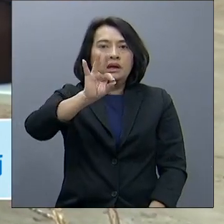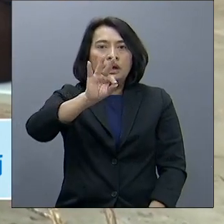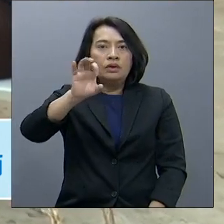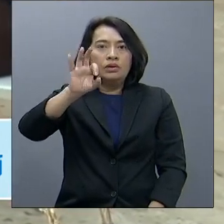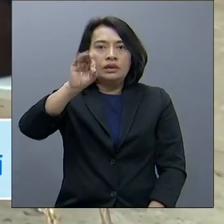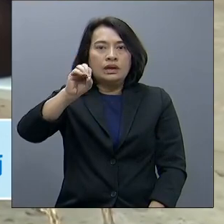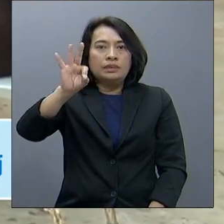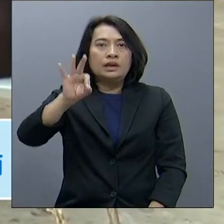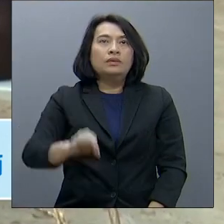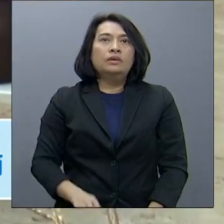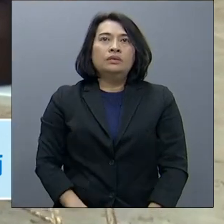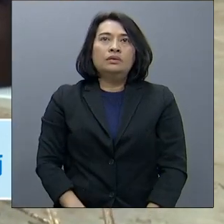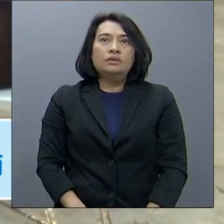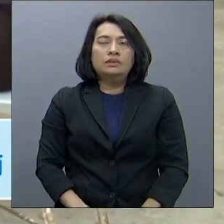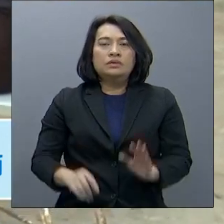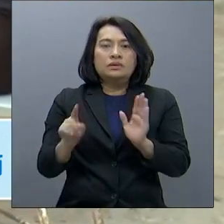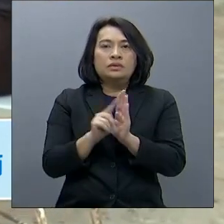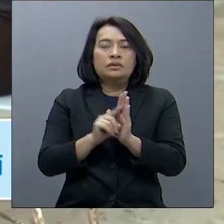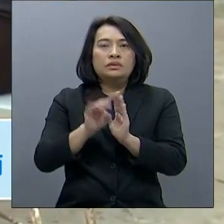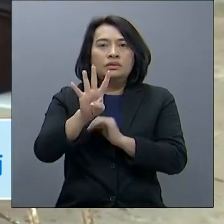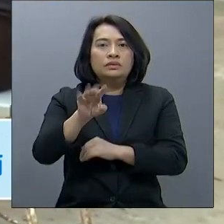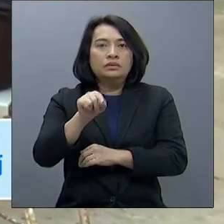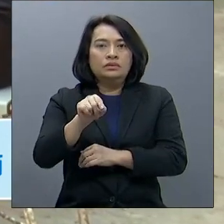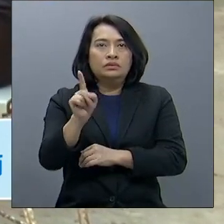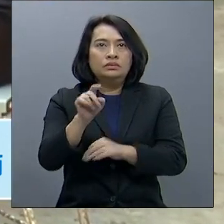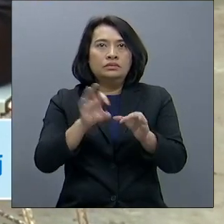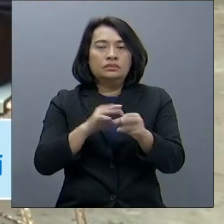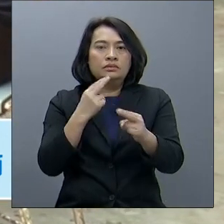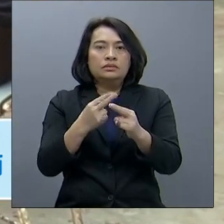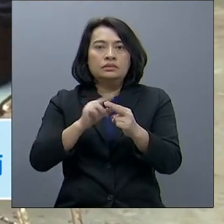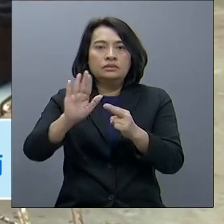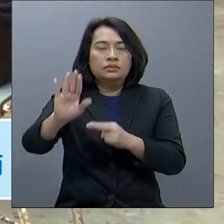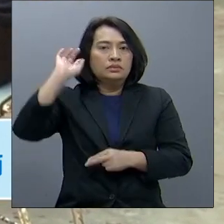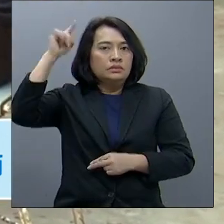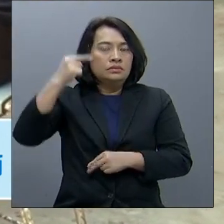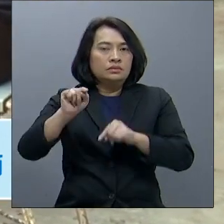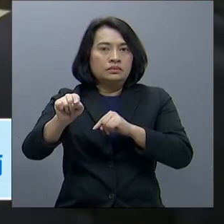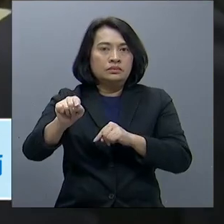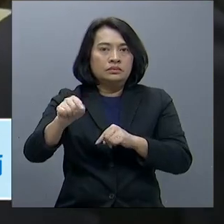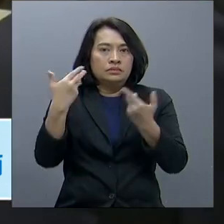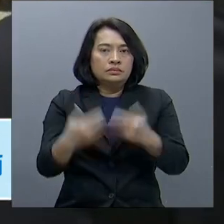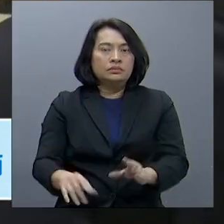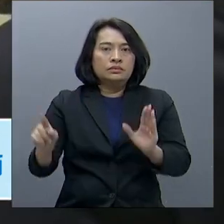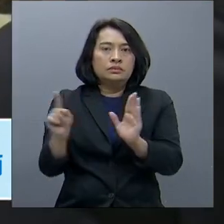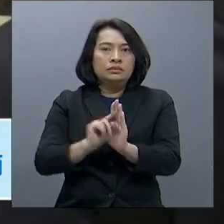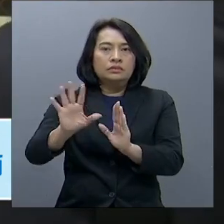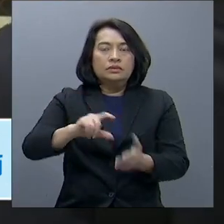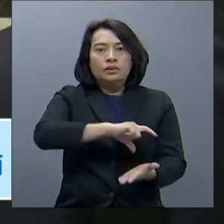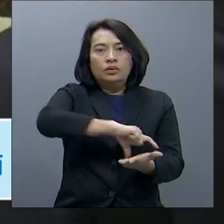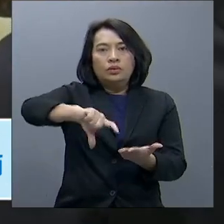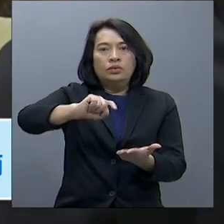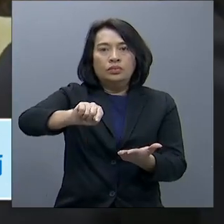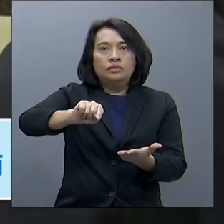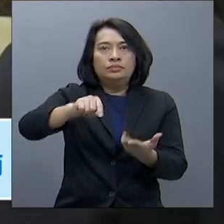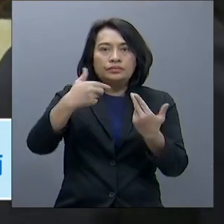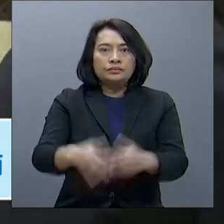69,999 บาทซึ่งทั้ง4ครั้งปลายทางเป็นชื่อของผู้หญิงคนหนึ่งจากนั้นโอนเงินต่อครั้งที่5อีกครั้งที่5เนี่ยมากสุด